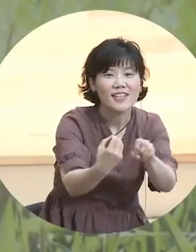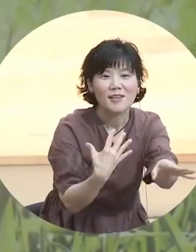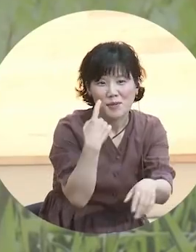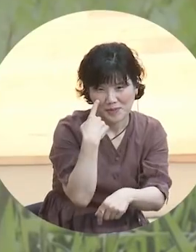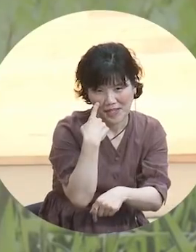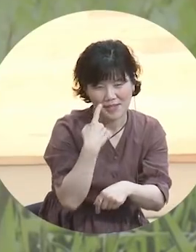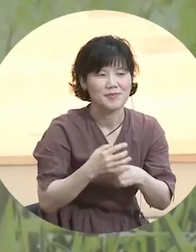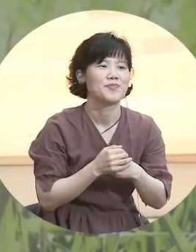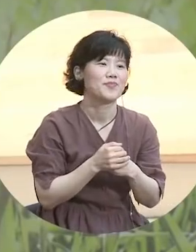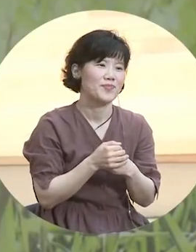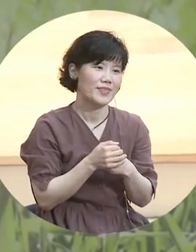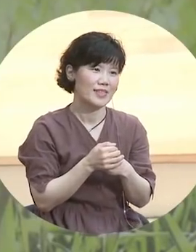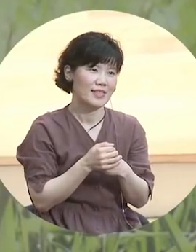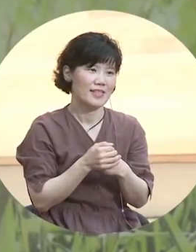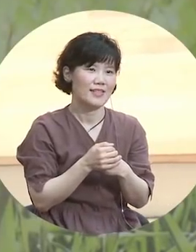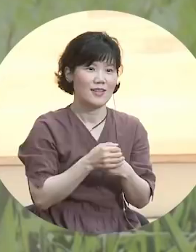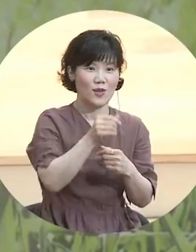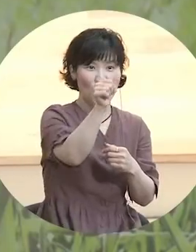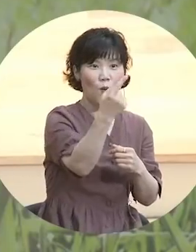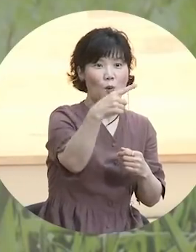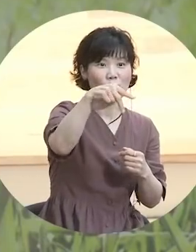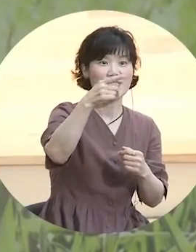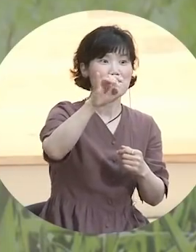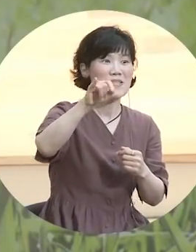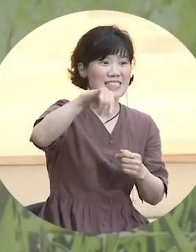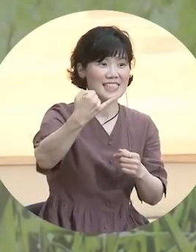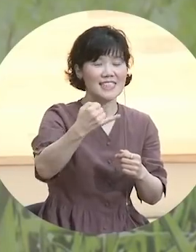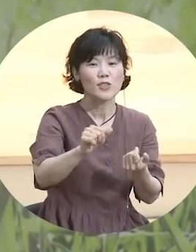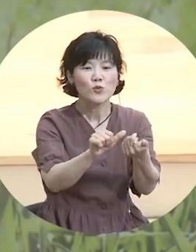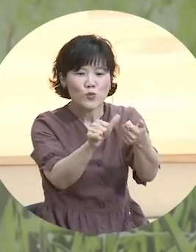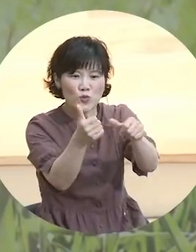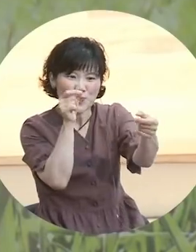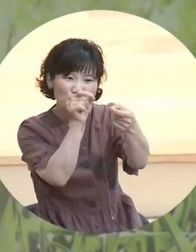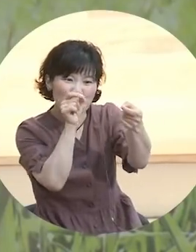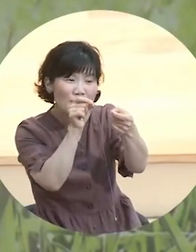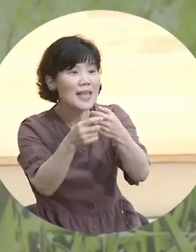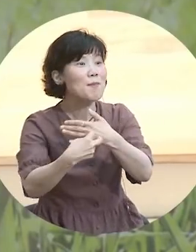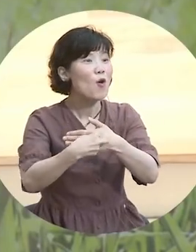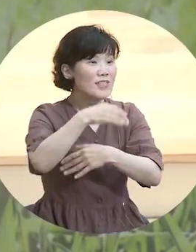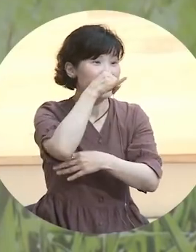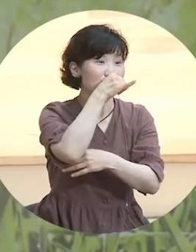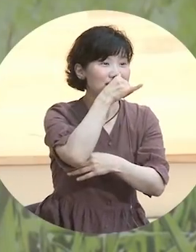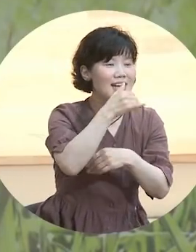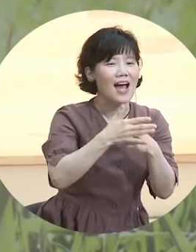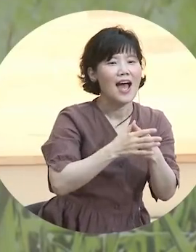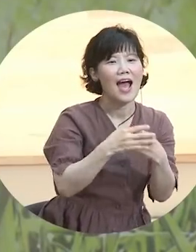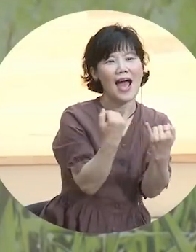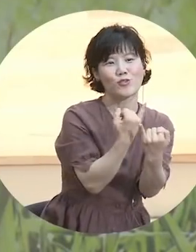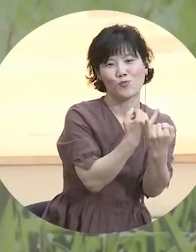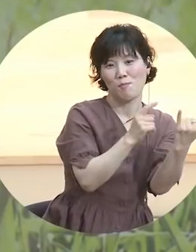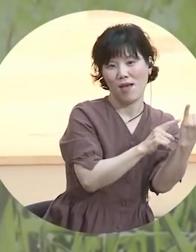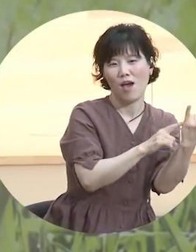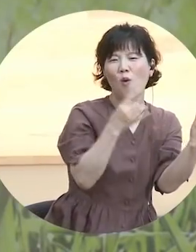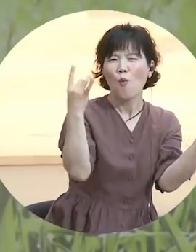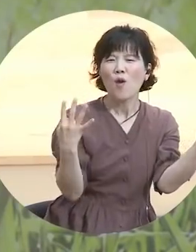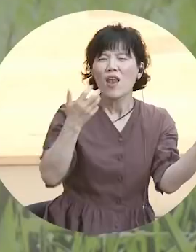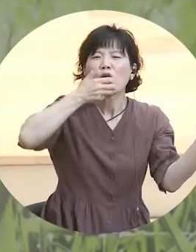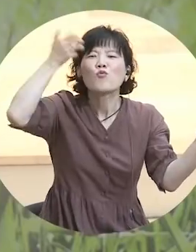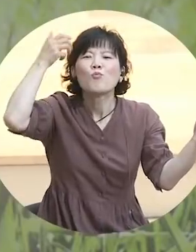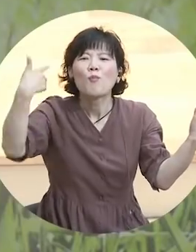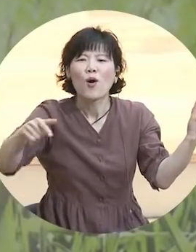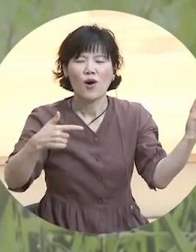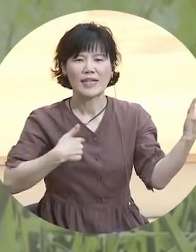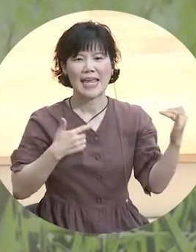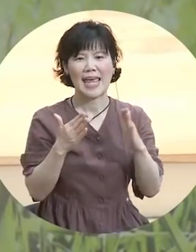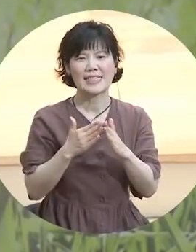거예요. 호스피스 병동에 입원된 아줌마가 한 명 있었어요. 한 아줌마인데 본래 이 아줌마는 꿈이 뭐냐?